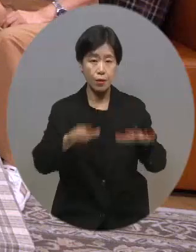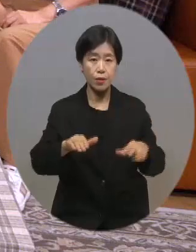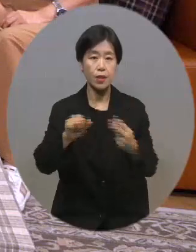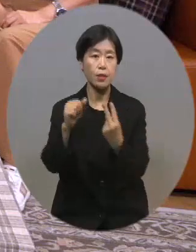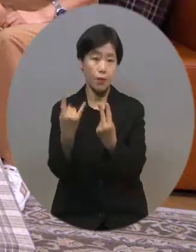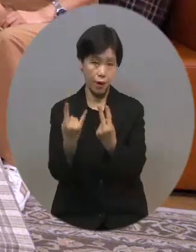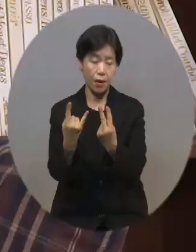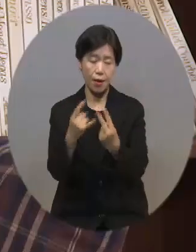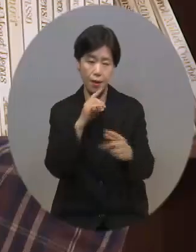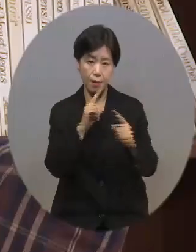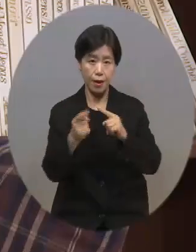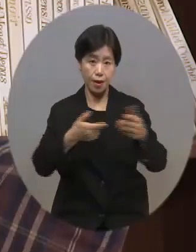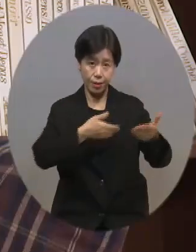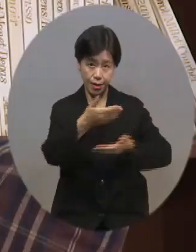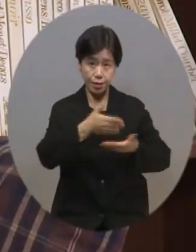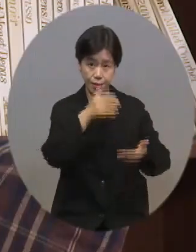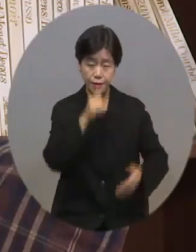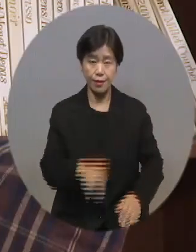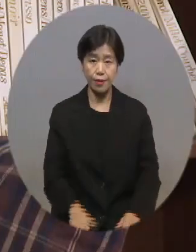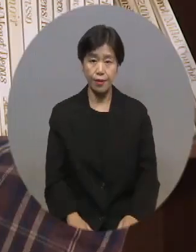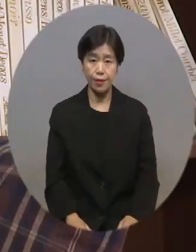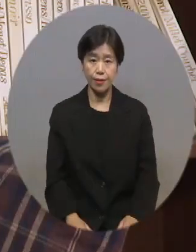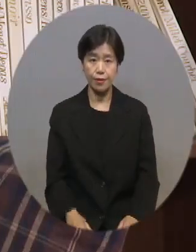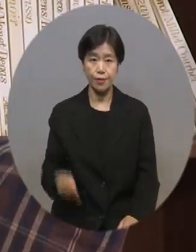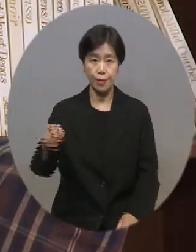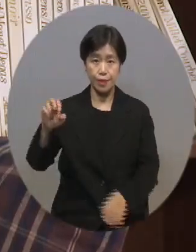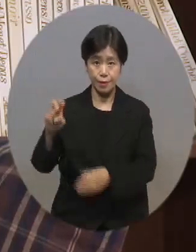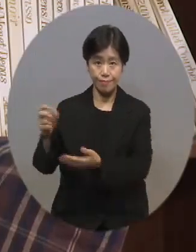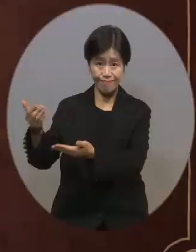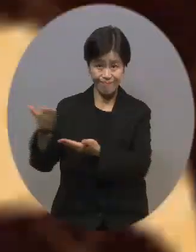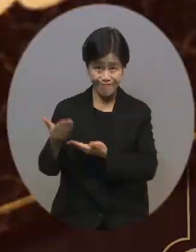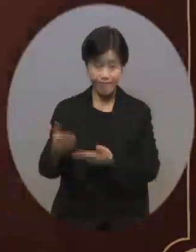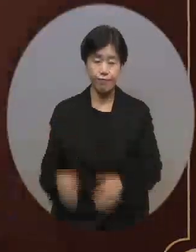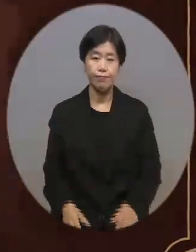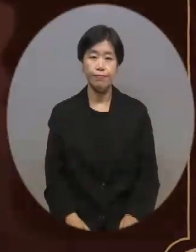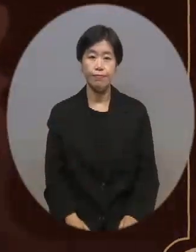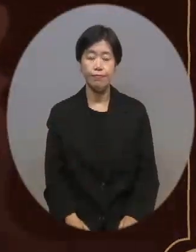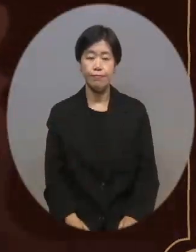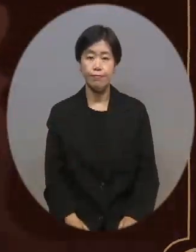대한 이야기를 들어보고 있습니다. 또 심하연 씨도 함께 나와주셨고요.